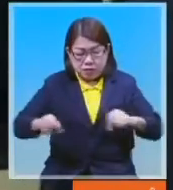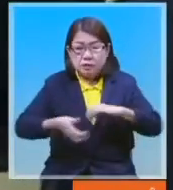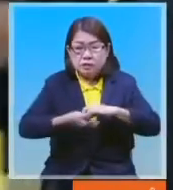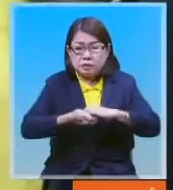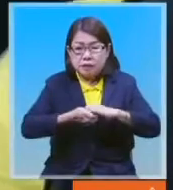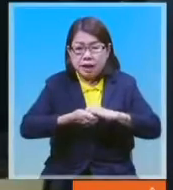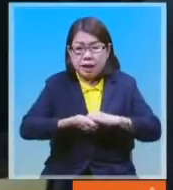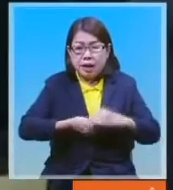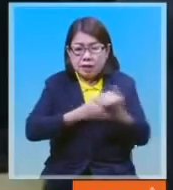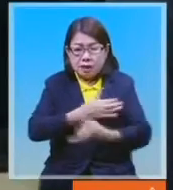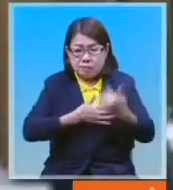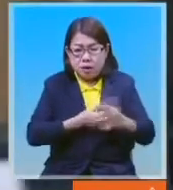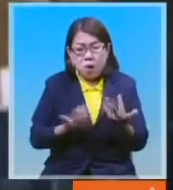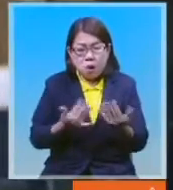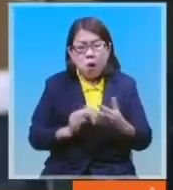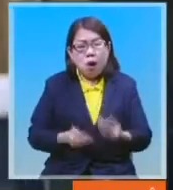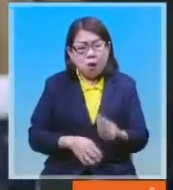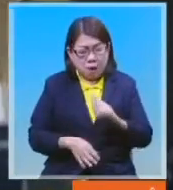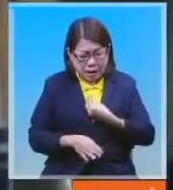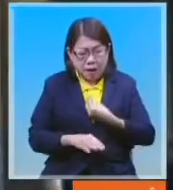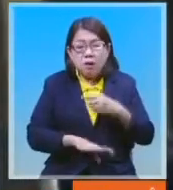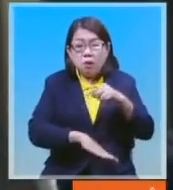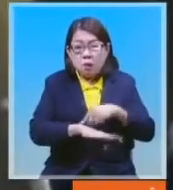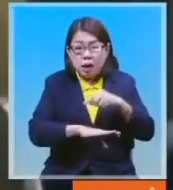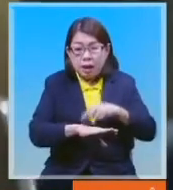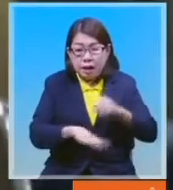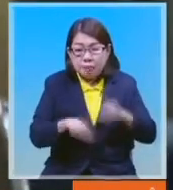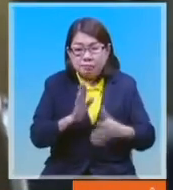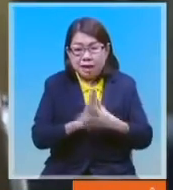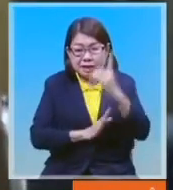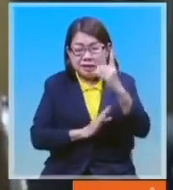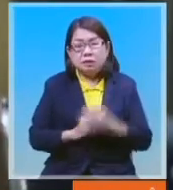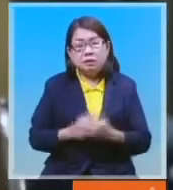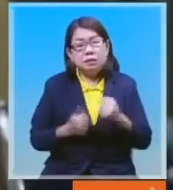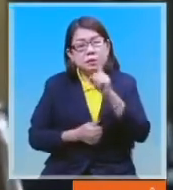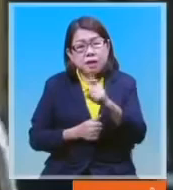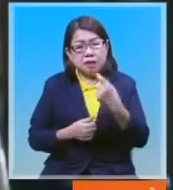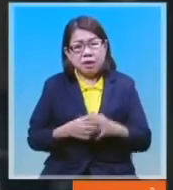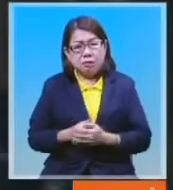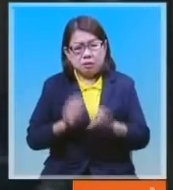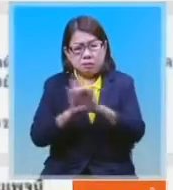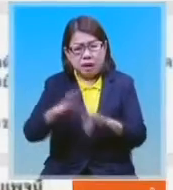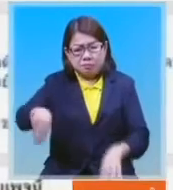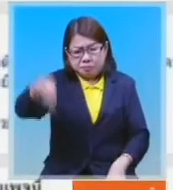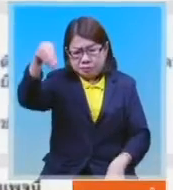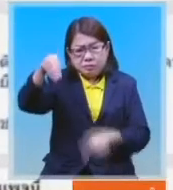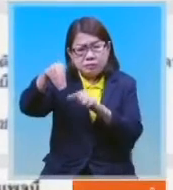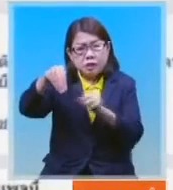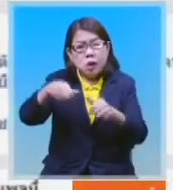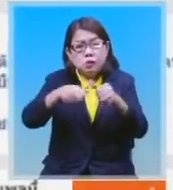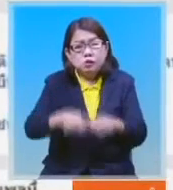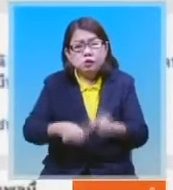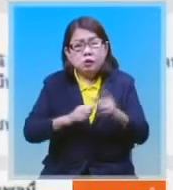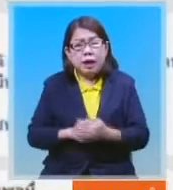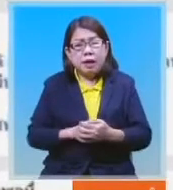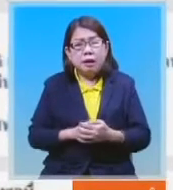จะขอเวลาตรวจสอบประมาณ 1สัปดาห์ค่ะเพียงที่ท่าที่เห็นไหม